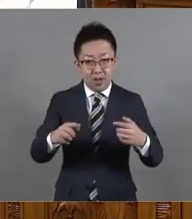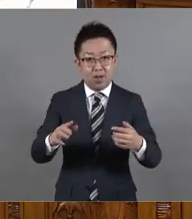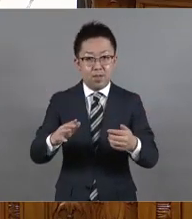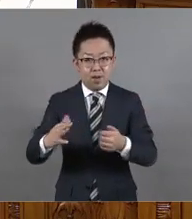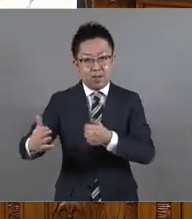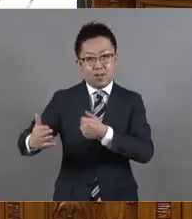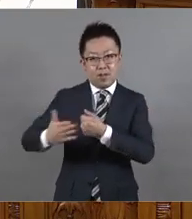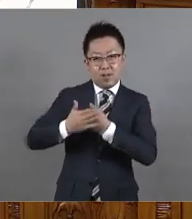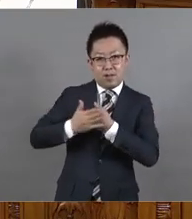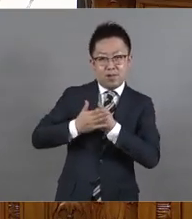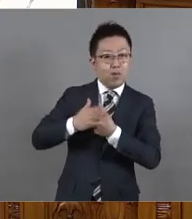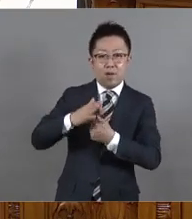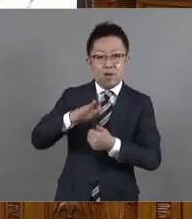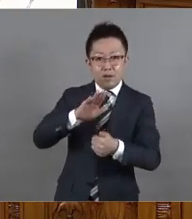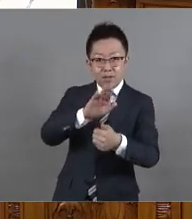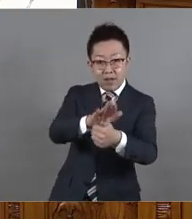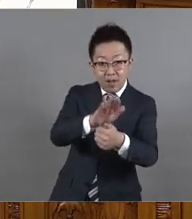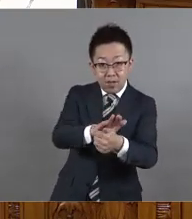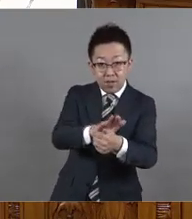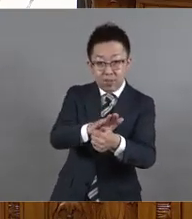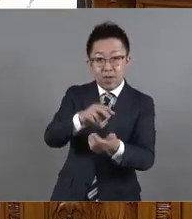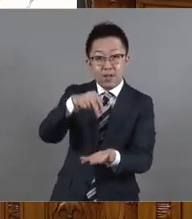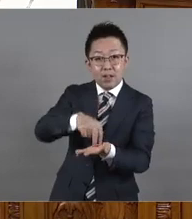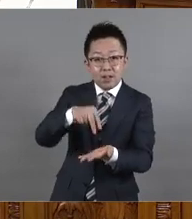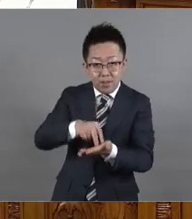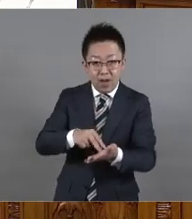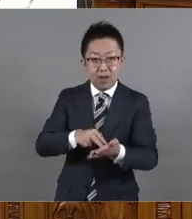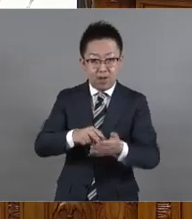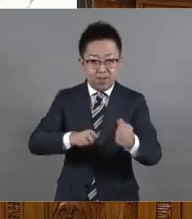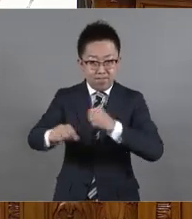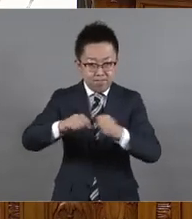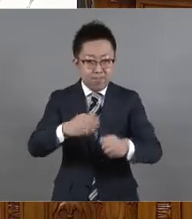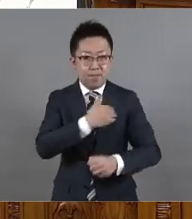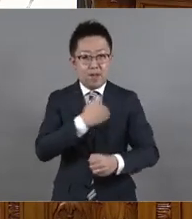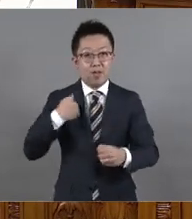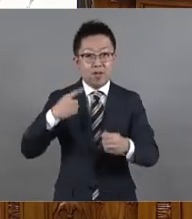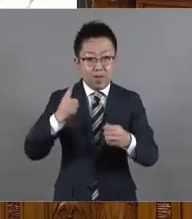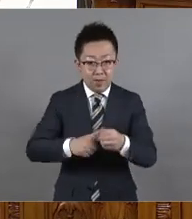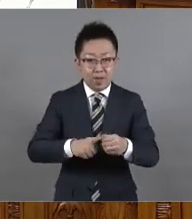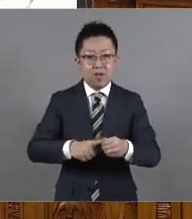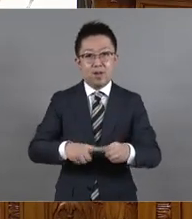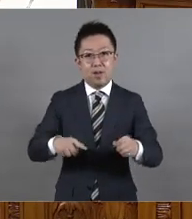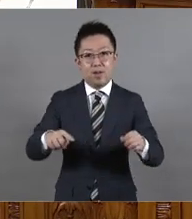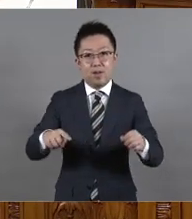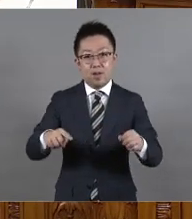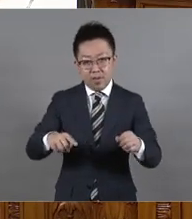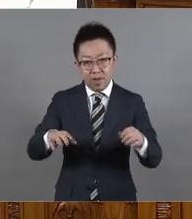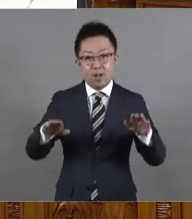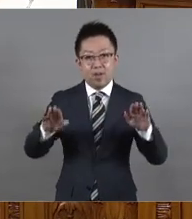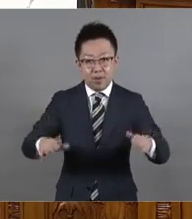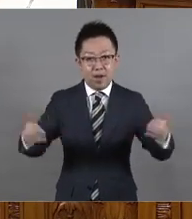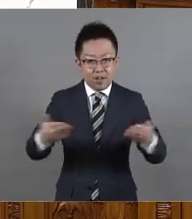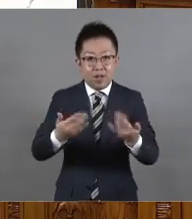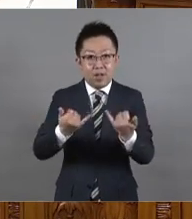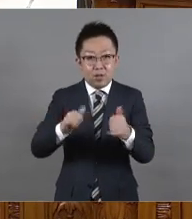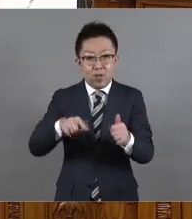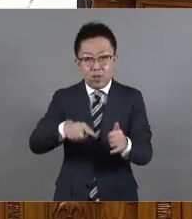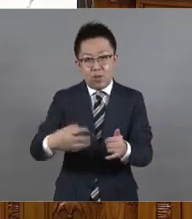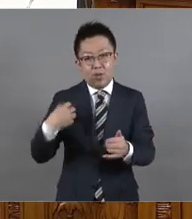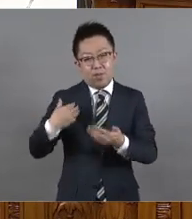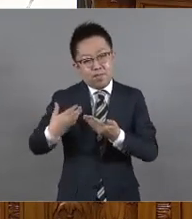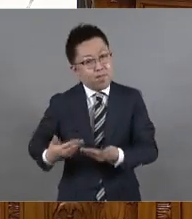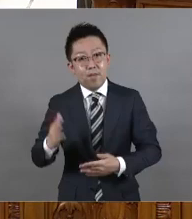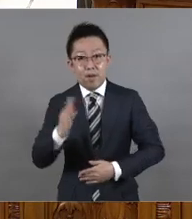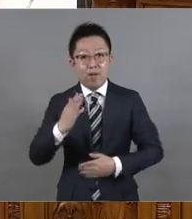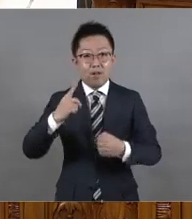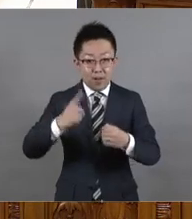から支える側にとして活躍していただけるよう銀駅世代の負担上昇を抑えながらすべての世代の方々が